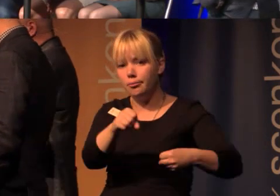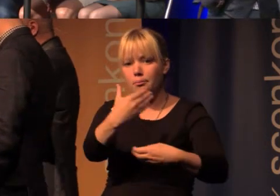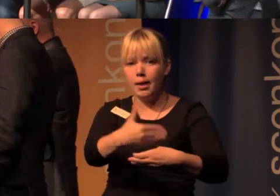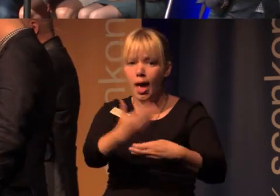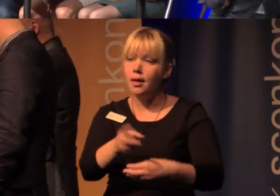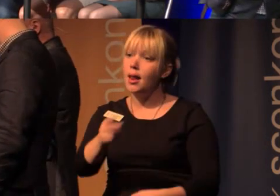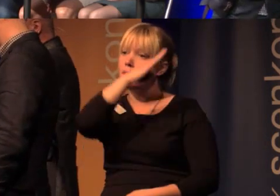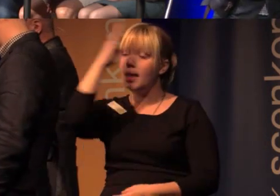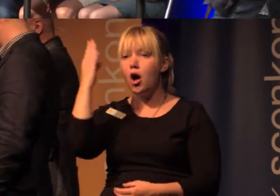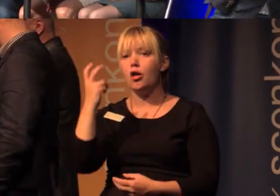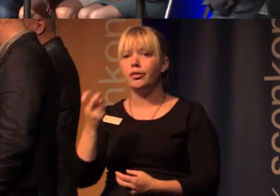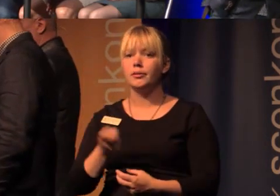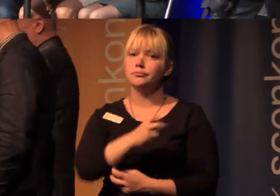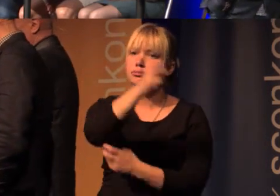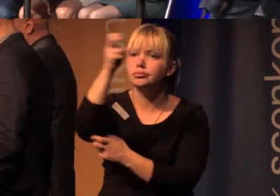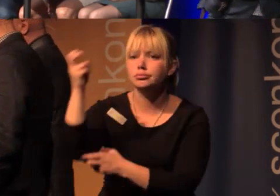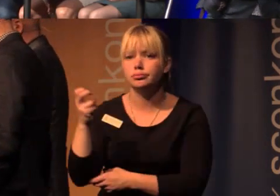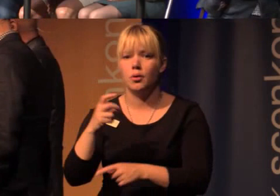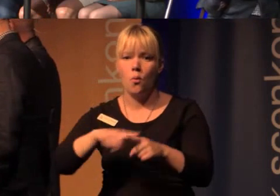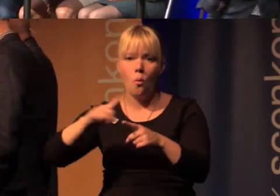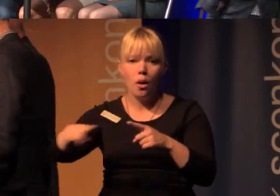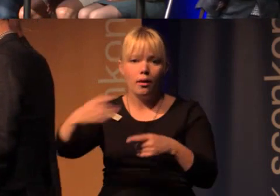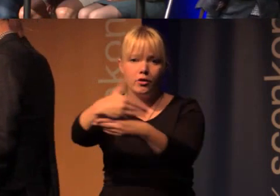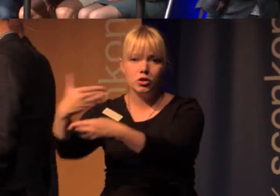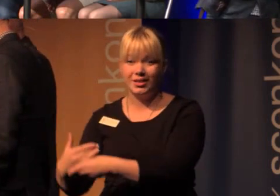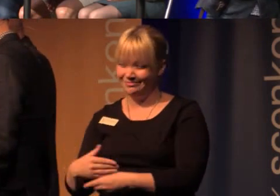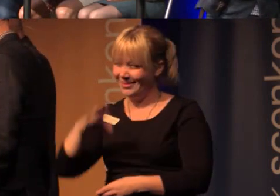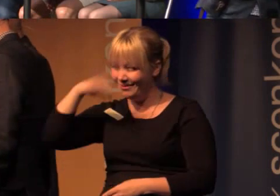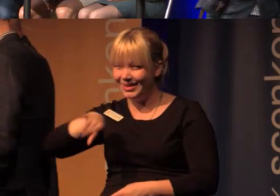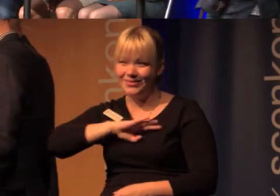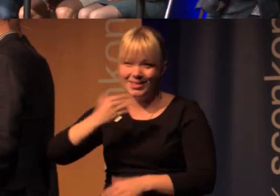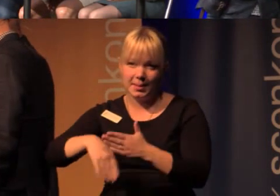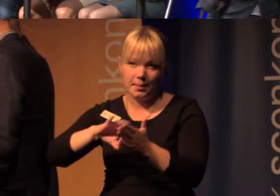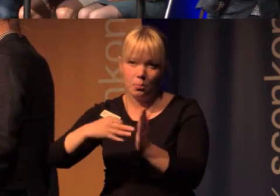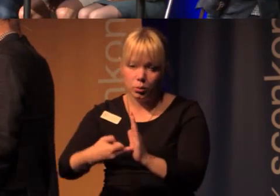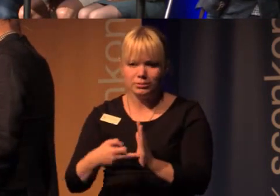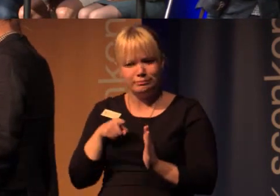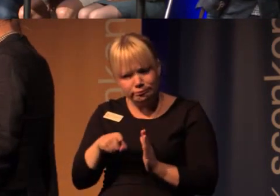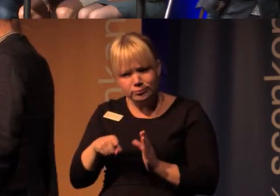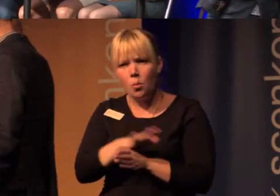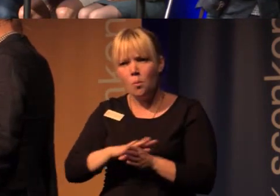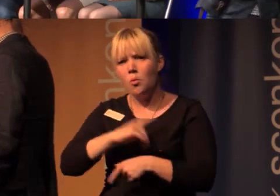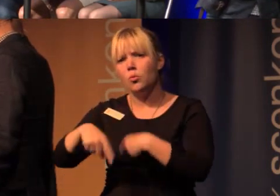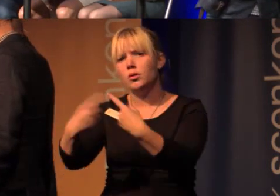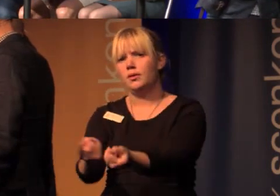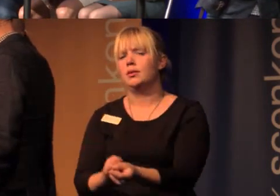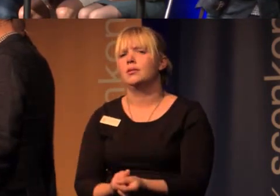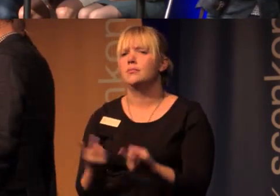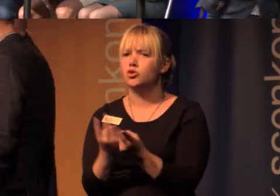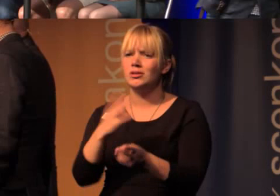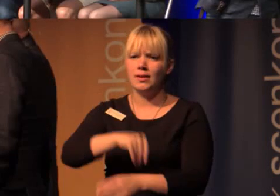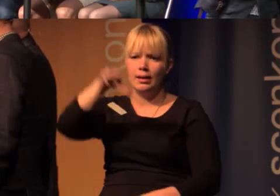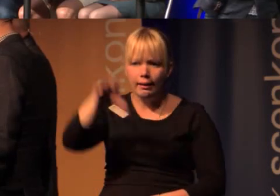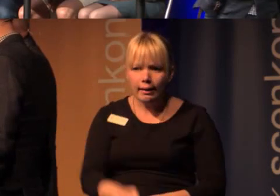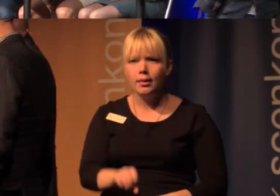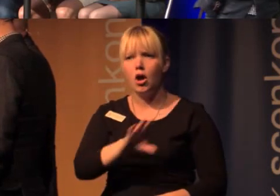ibland reser runt och gör föreställningar. Jag vet att det finns sådana projekt. Men att man fortsätter utveckla den delen så att hela Sverige får